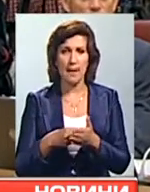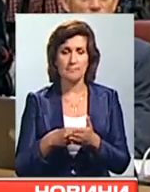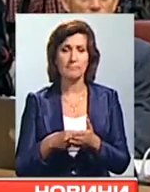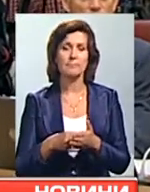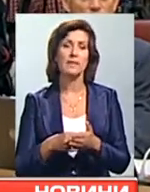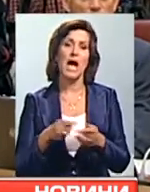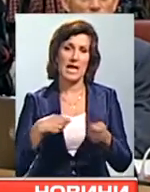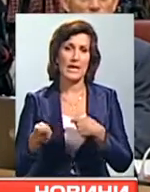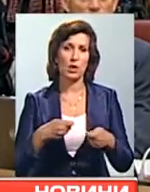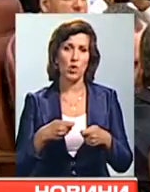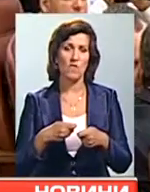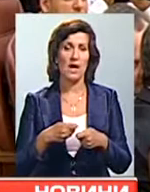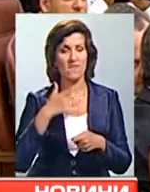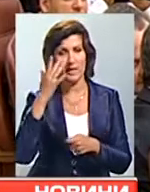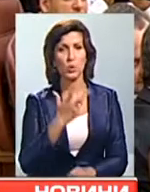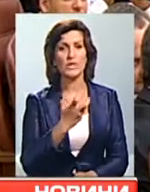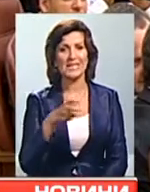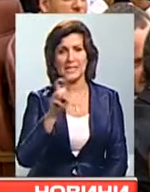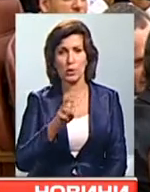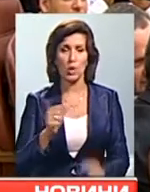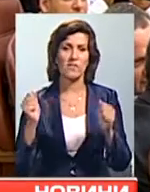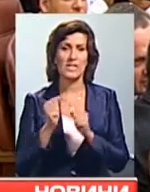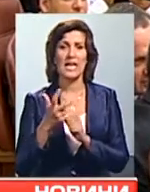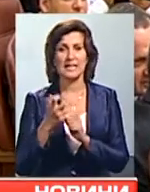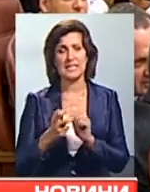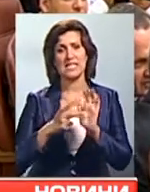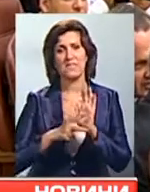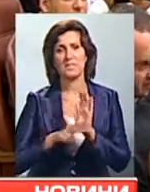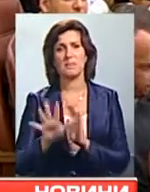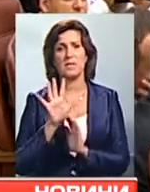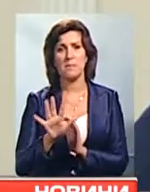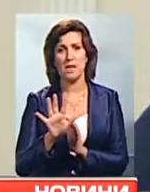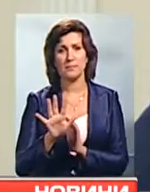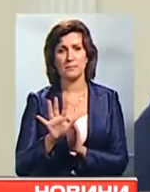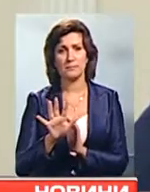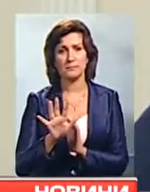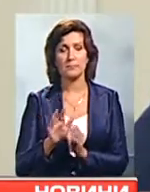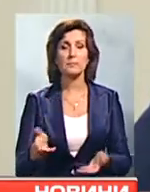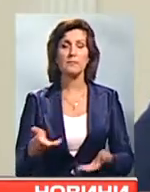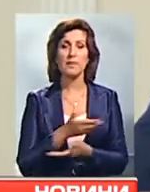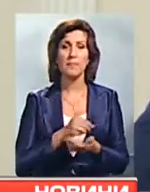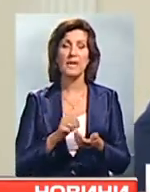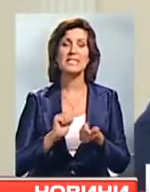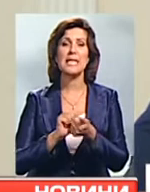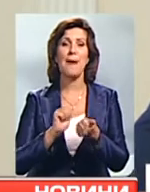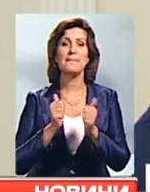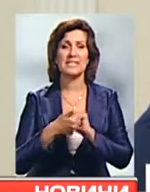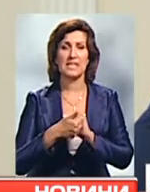Арсеній Яценюк, ринкова. Улітку 300 доларів, узимку 385. Ми